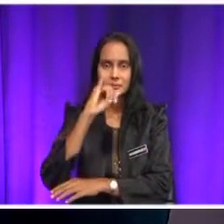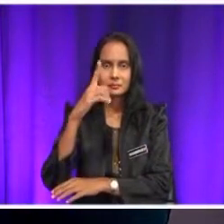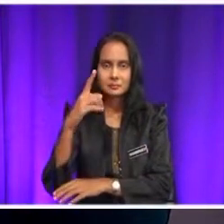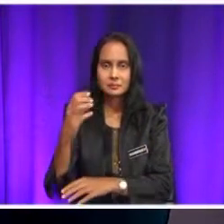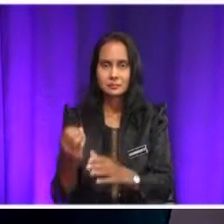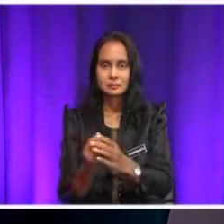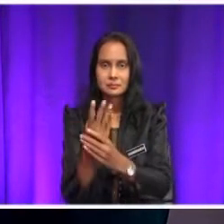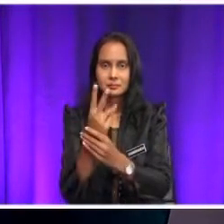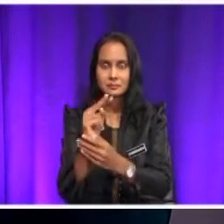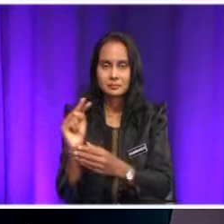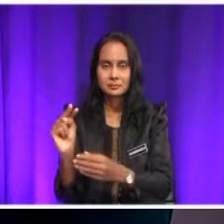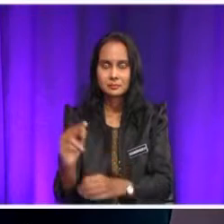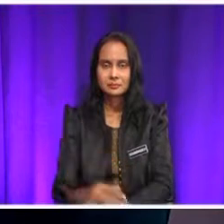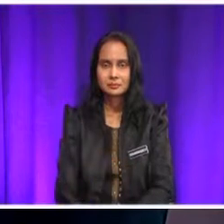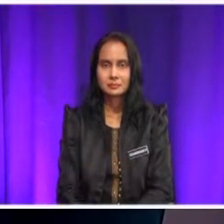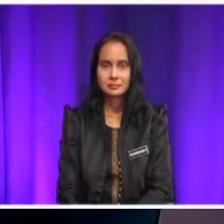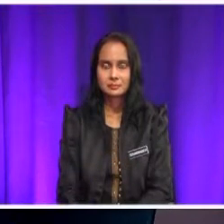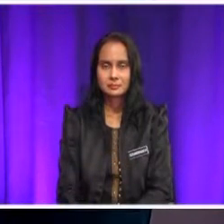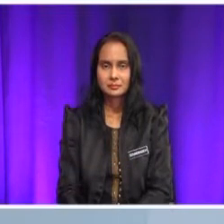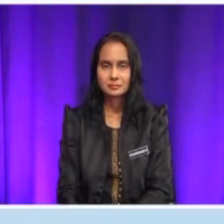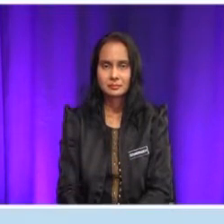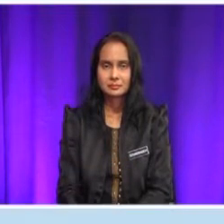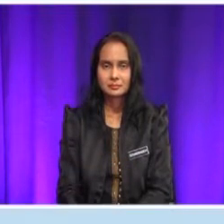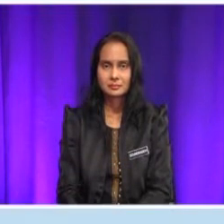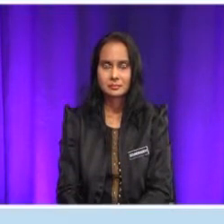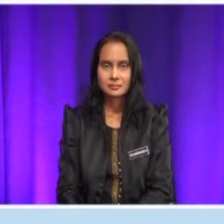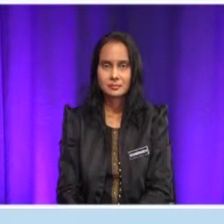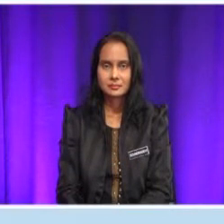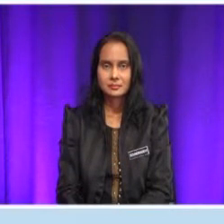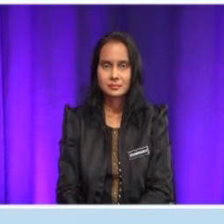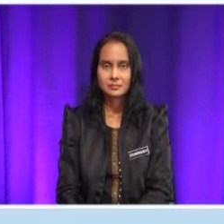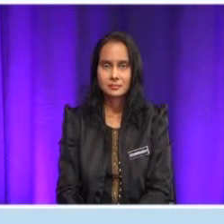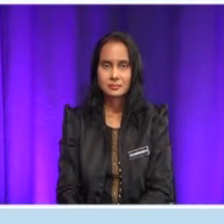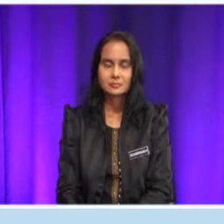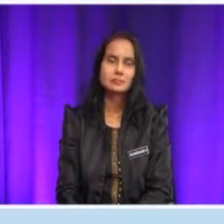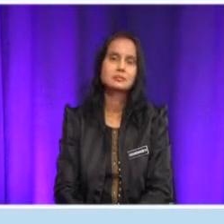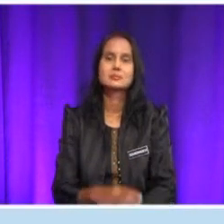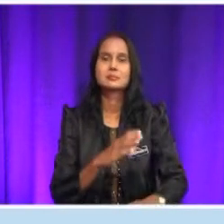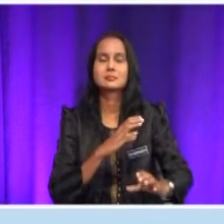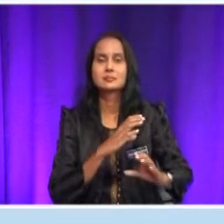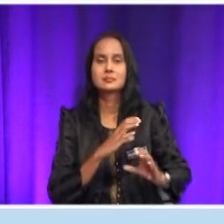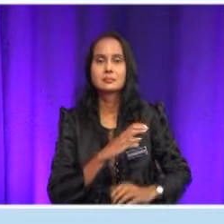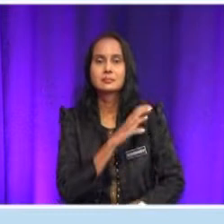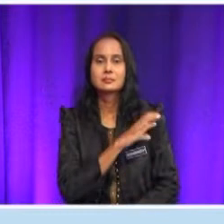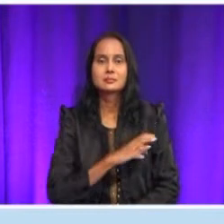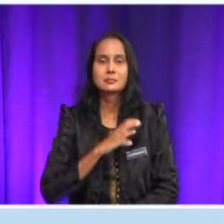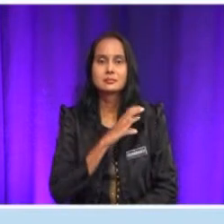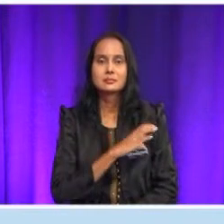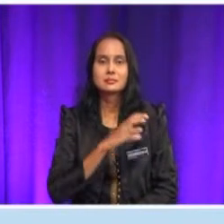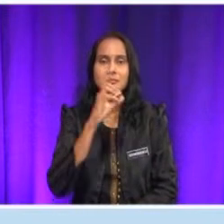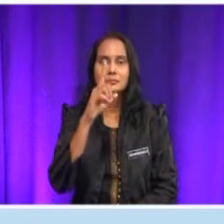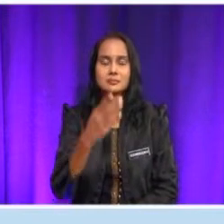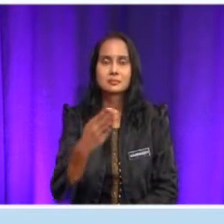lain yang saya tengok yang kita Tengok ya oke Salah satu ciri benda hidup seperti tumbuhan